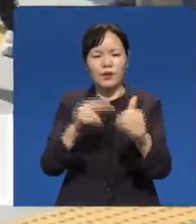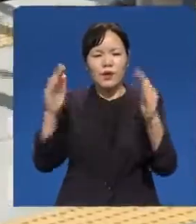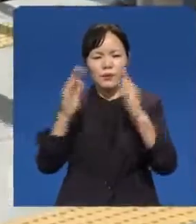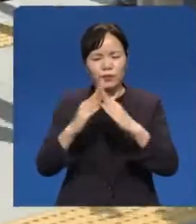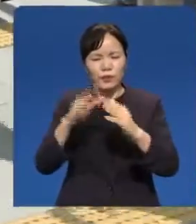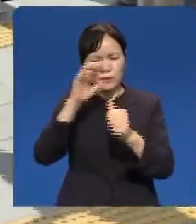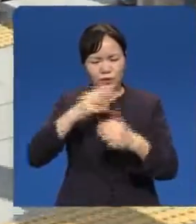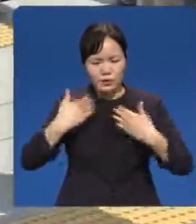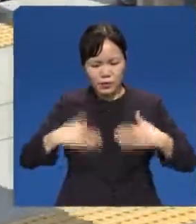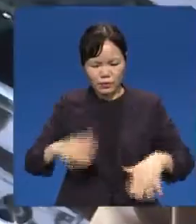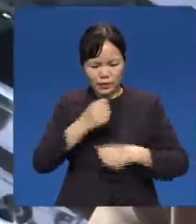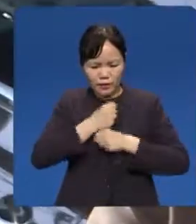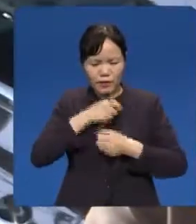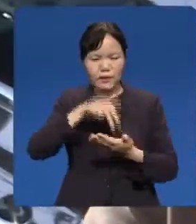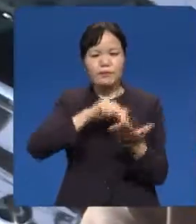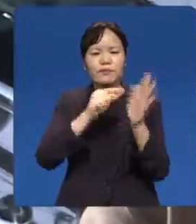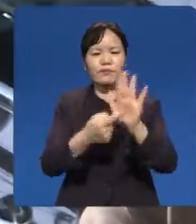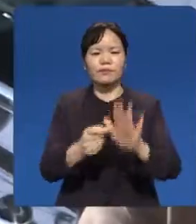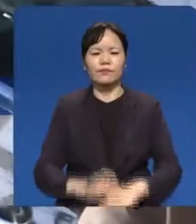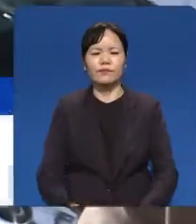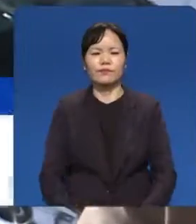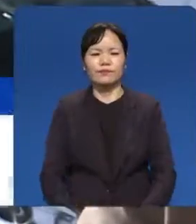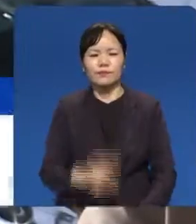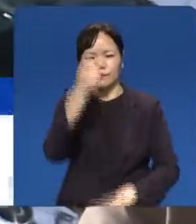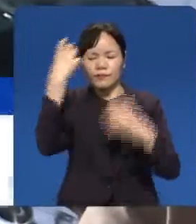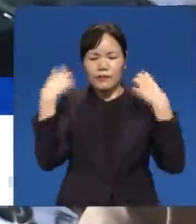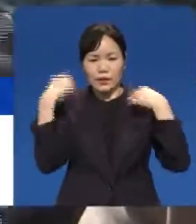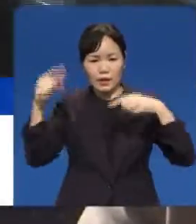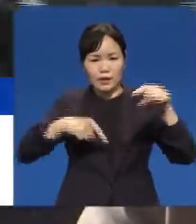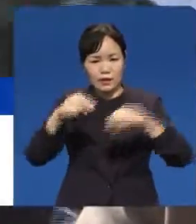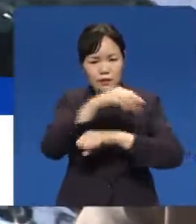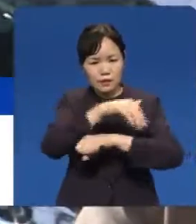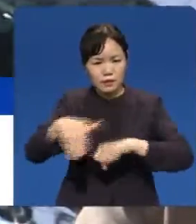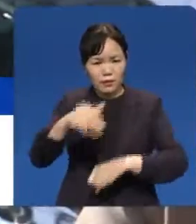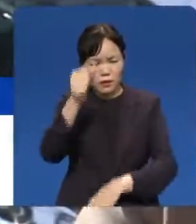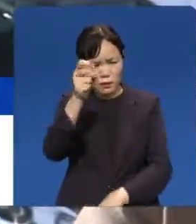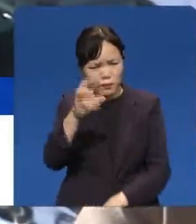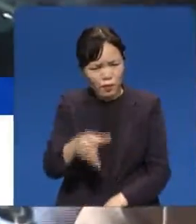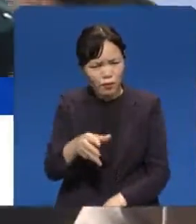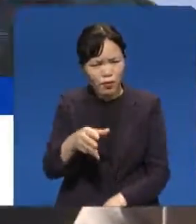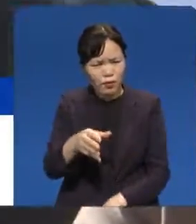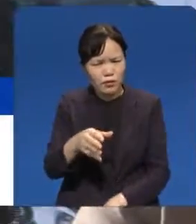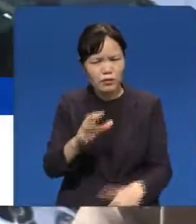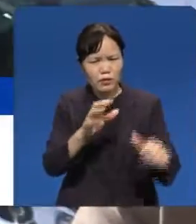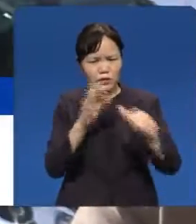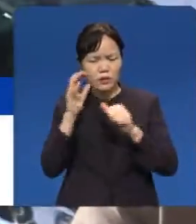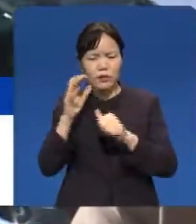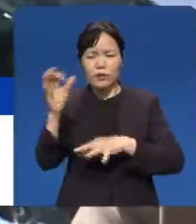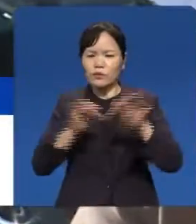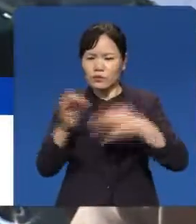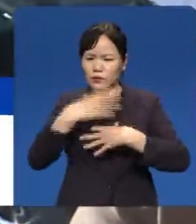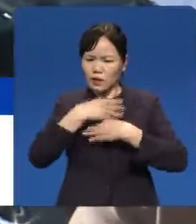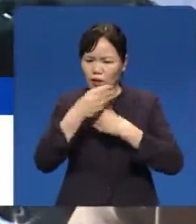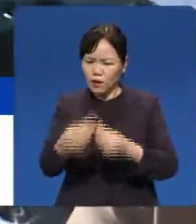접근을 강조했습니다. 정부의 정책수단 몇 방의 조치로